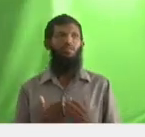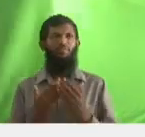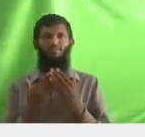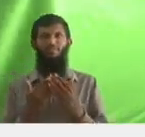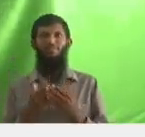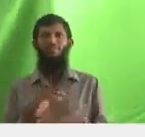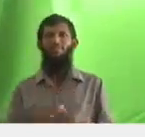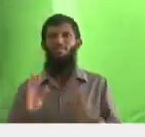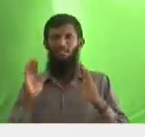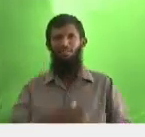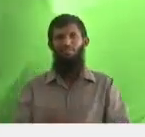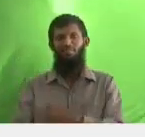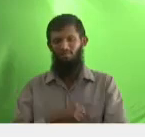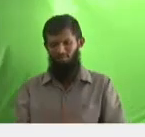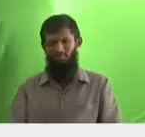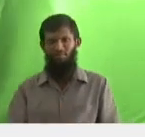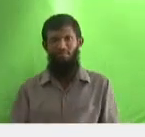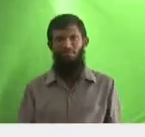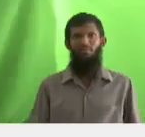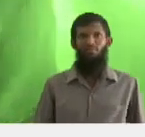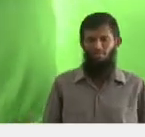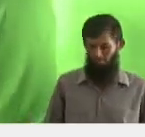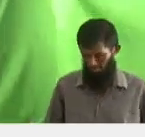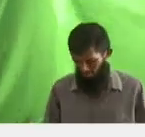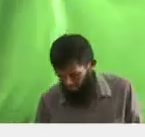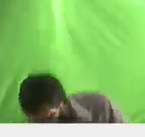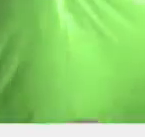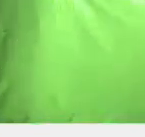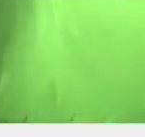أكبر، وأقيموا الصلاة يرحمكم الله عز وجل.